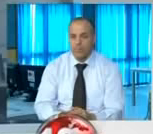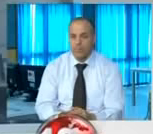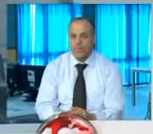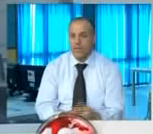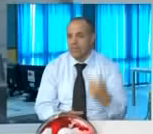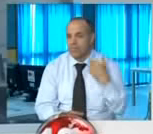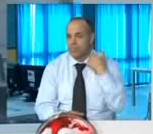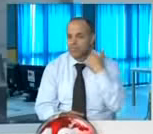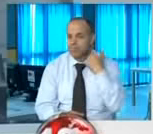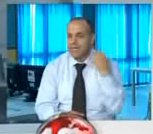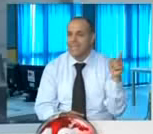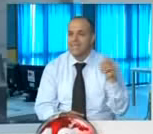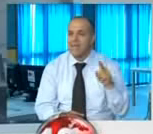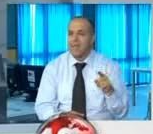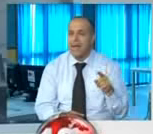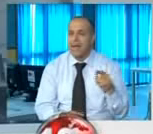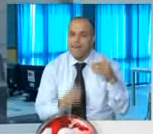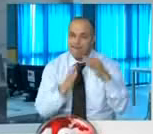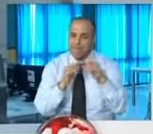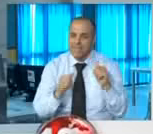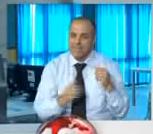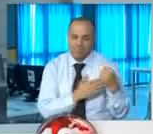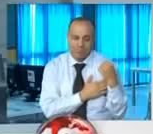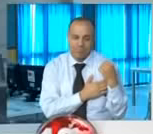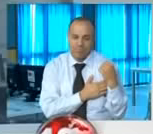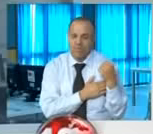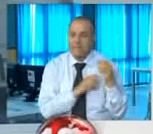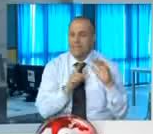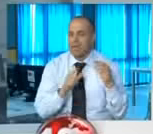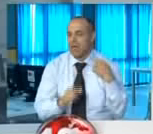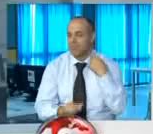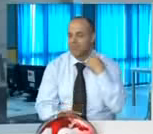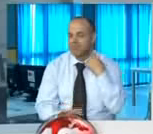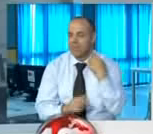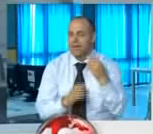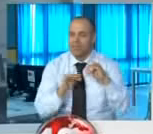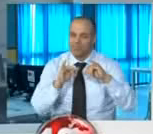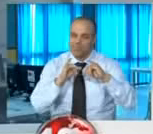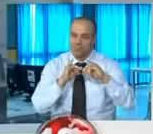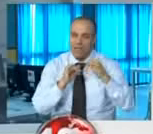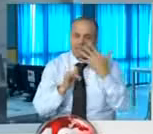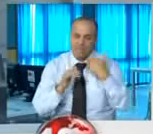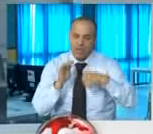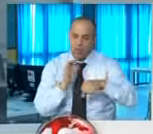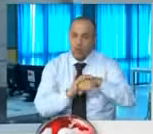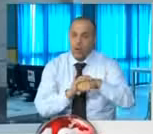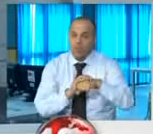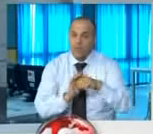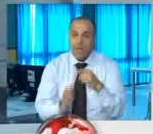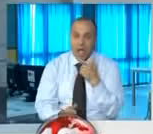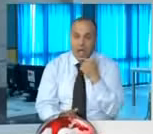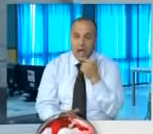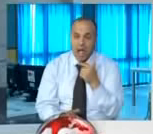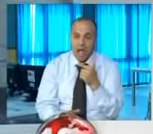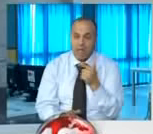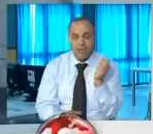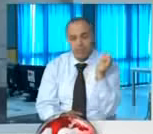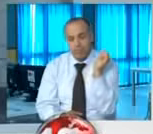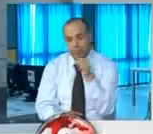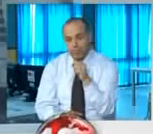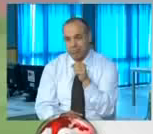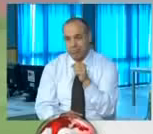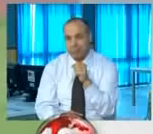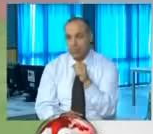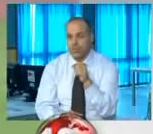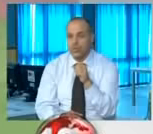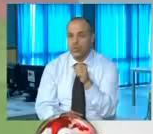فشل نادي الزمالك المصري في إحراز لقبه السادس بكأس رابطة الأبطال الإفريقية لكرة القدم رغم فوزه على